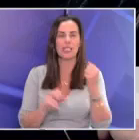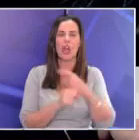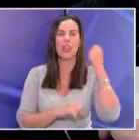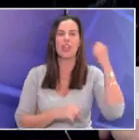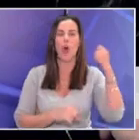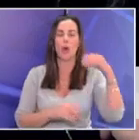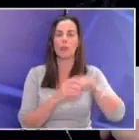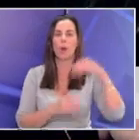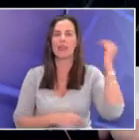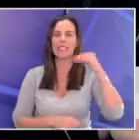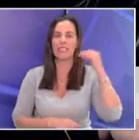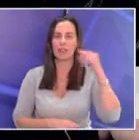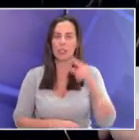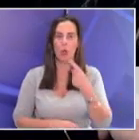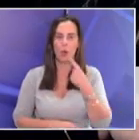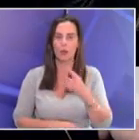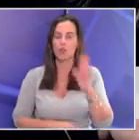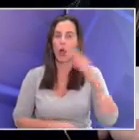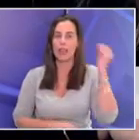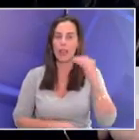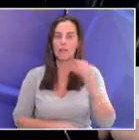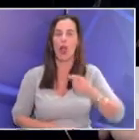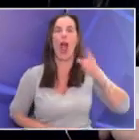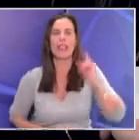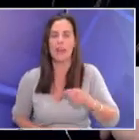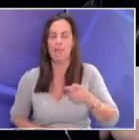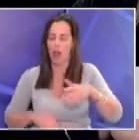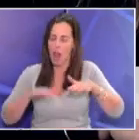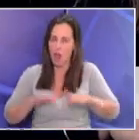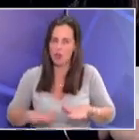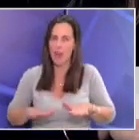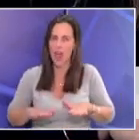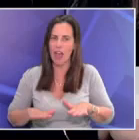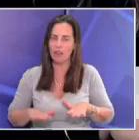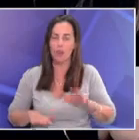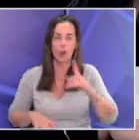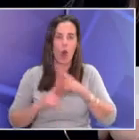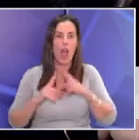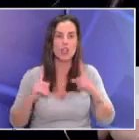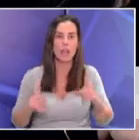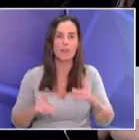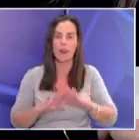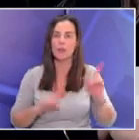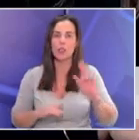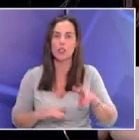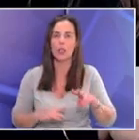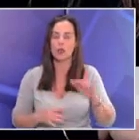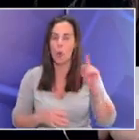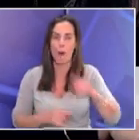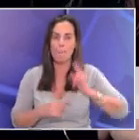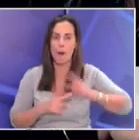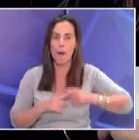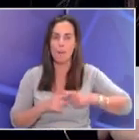התיאוריה לתוך בתי הספר. זה אומר שכל תלמיד מחויב לשבת בשיעורים האלה כל השנה, ורק מי שיש לו נוכחות